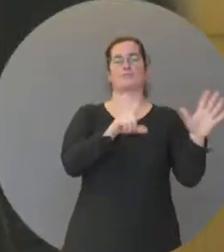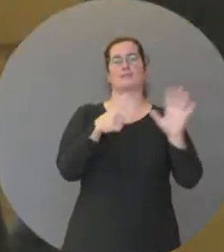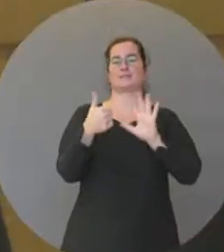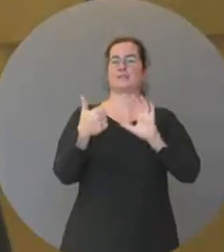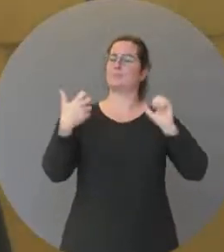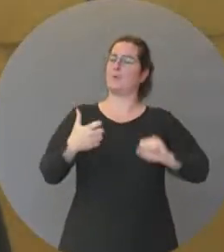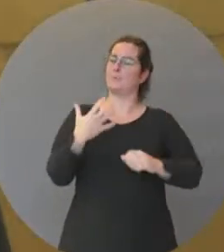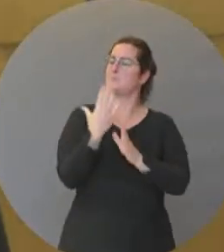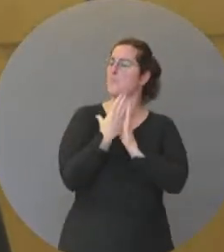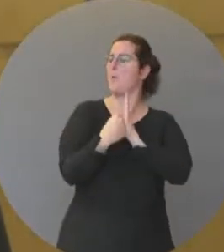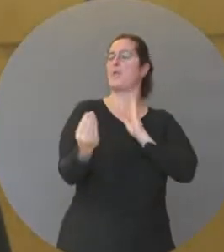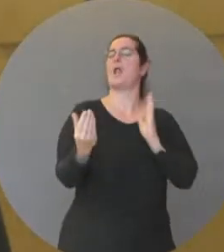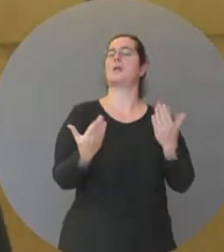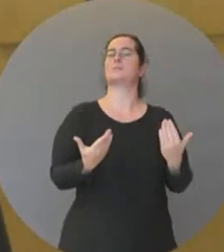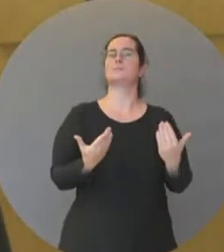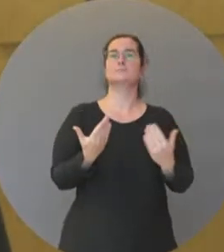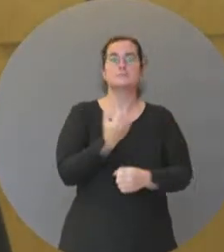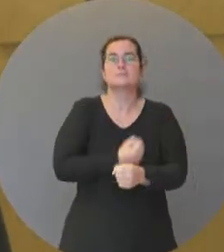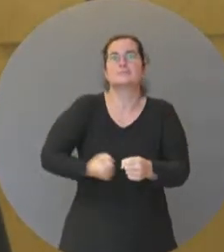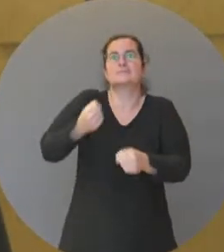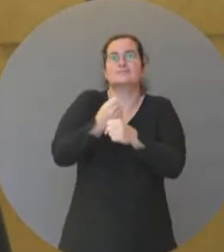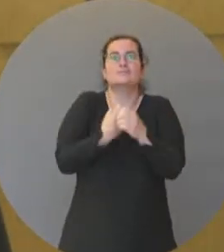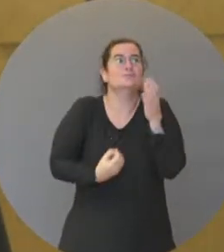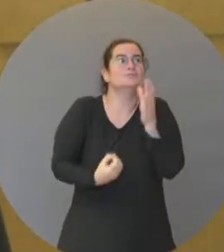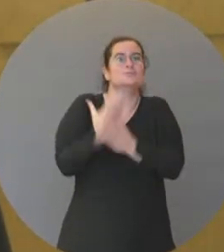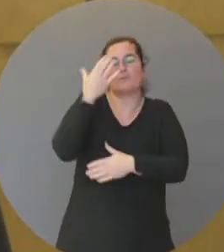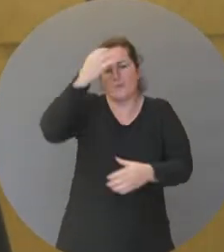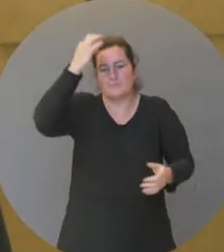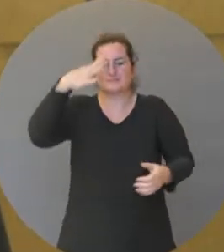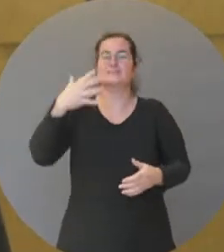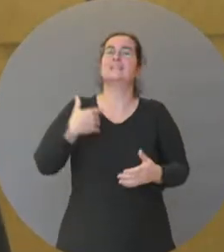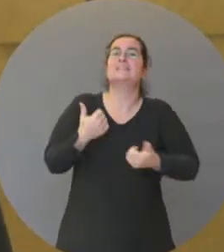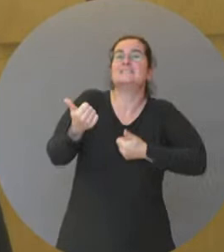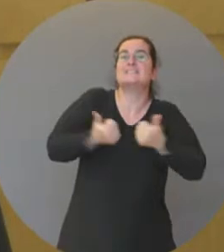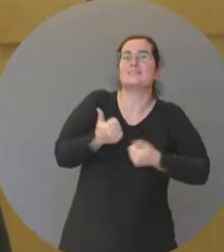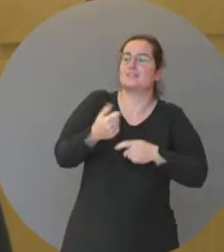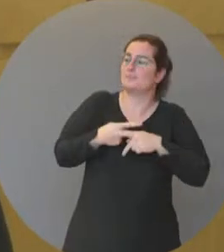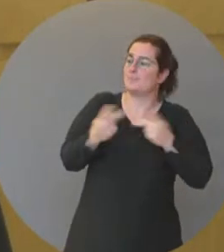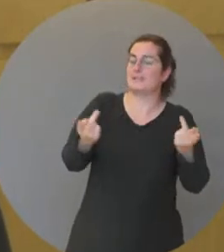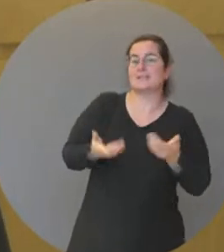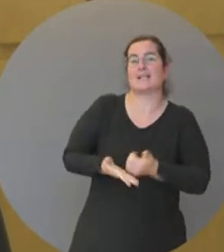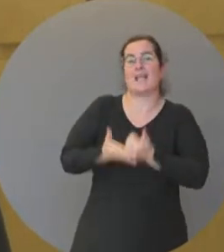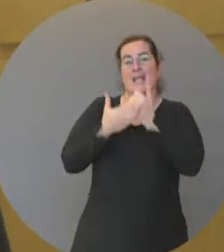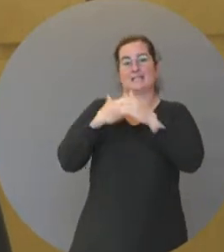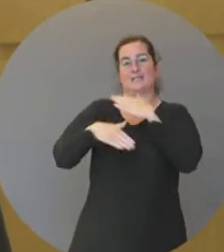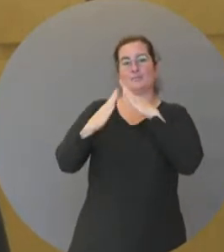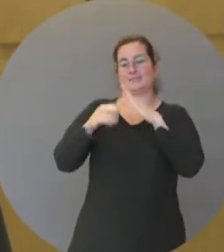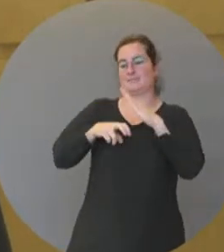quelque chose de novateur avec un service public d'aide à domicile